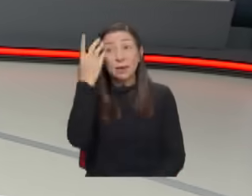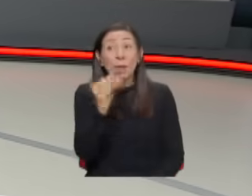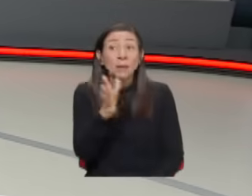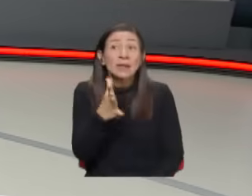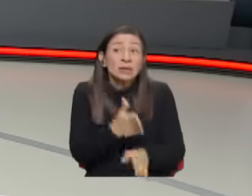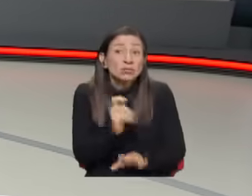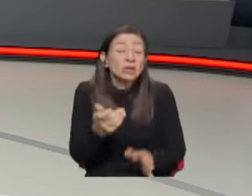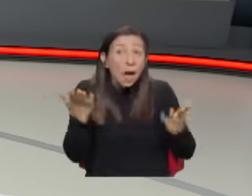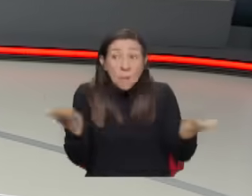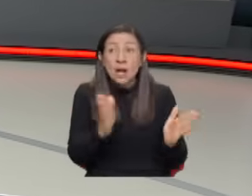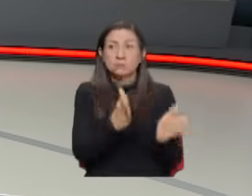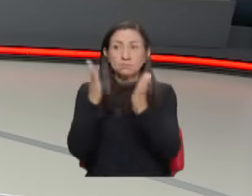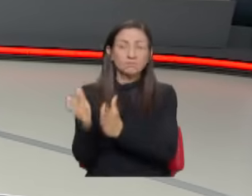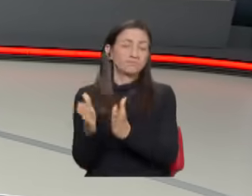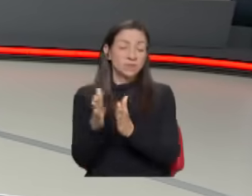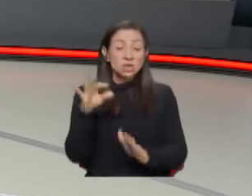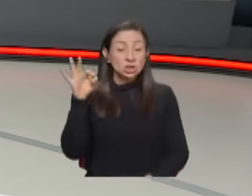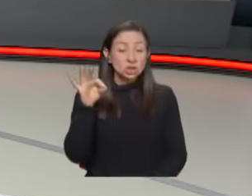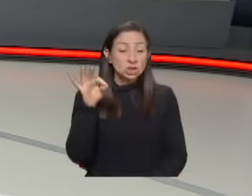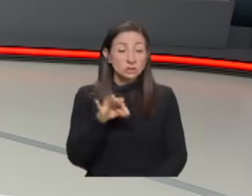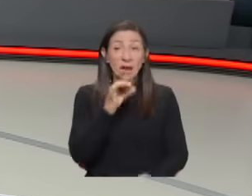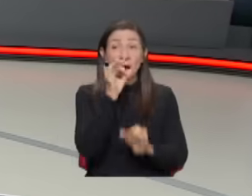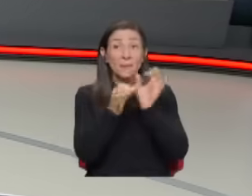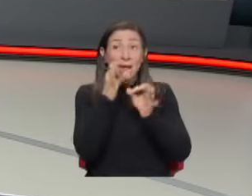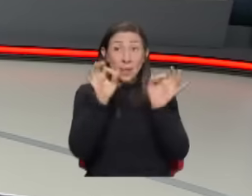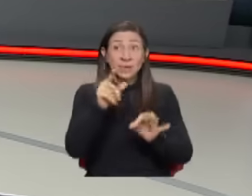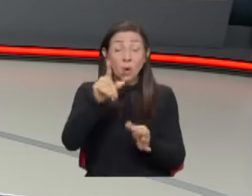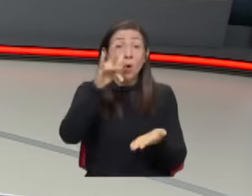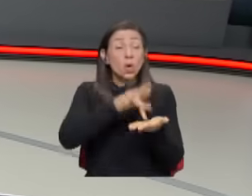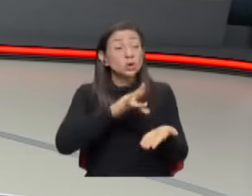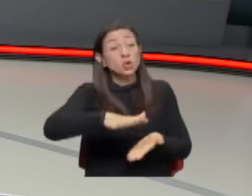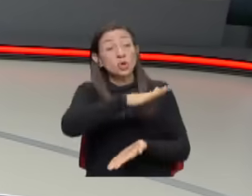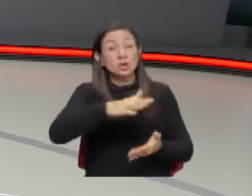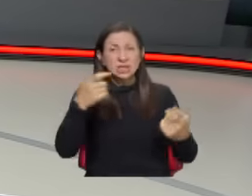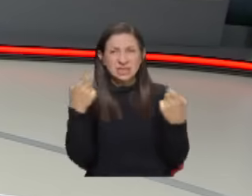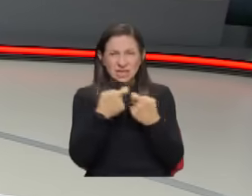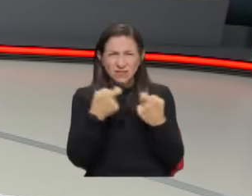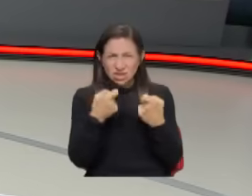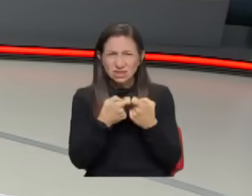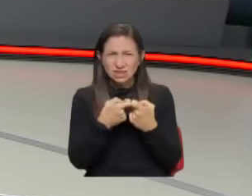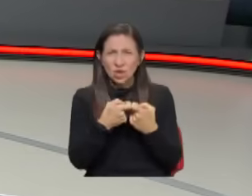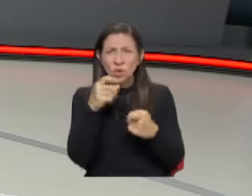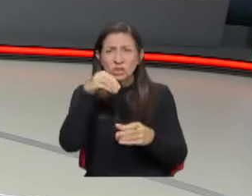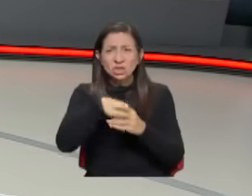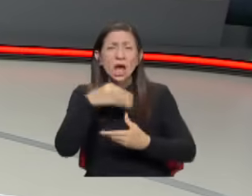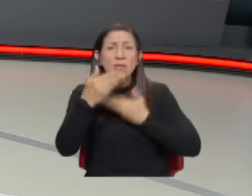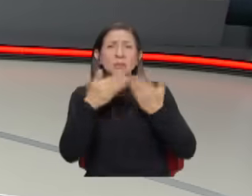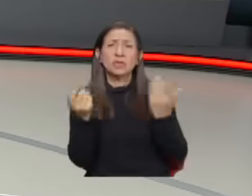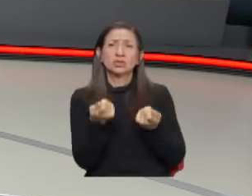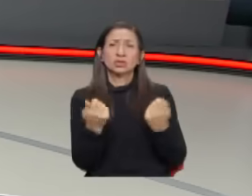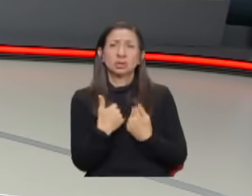gerçekten. Ama öte yandan şimdi haberlerine başlayacağız. Orta Doğu'da savaşın, onun içinde anlatmaya